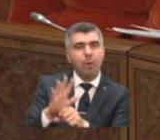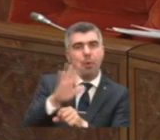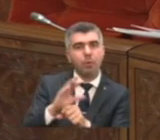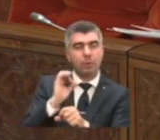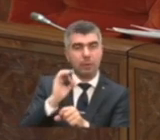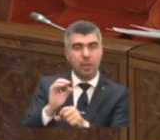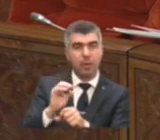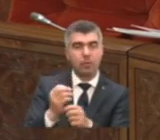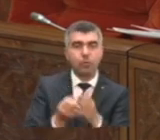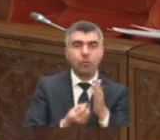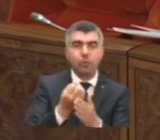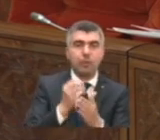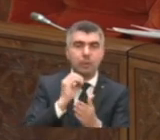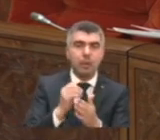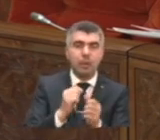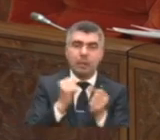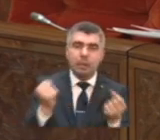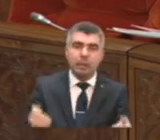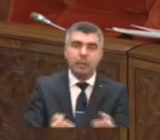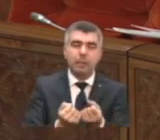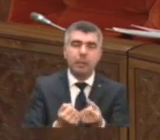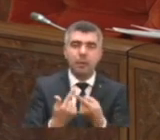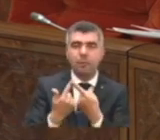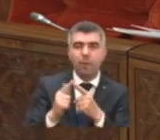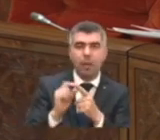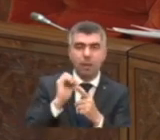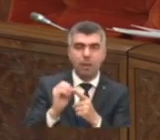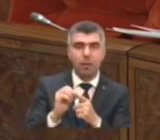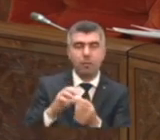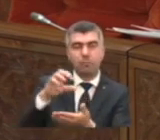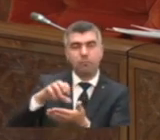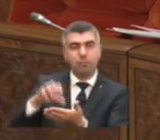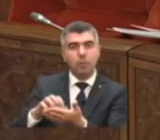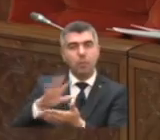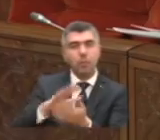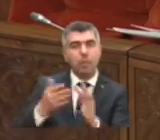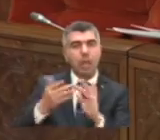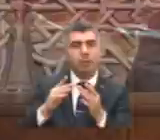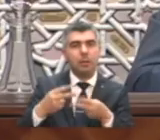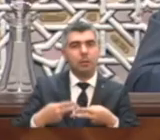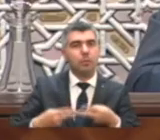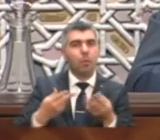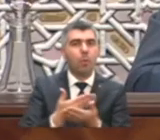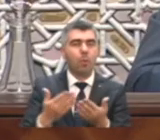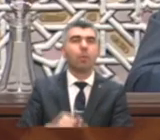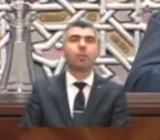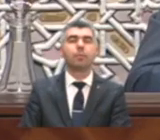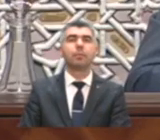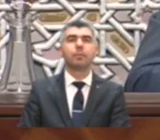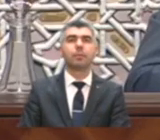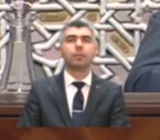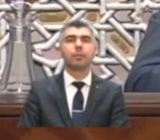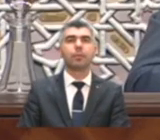التي تعرفها سلاسل التموين والإمداد، ولا سيما فيما يخص مجال الرقمنة. وشكرا. شكرا السيد